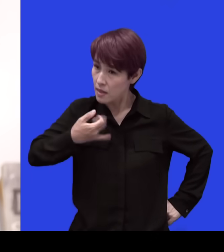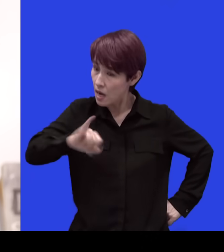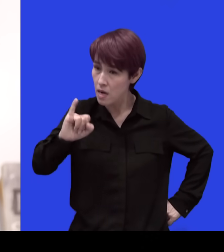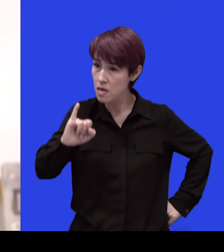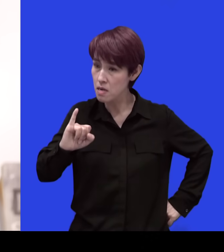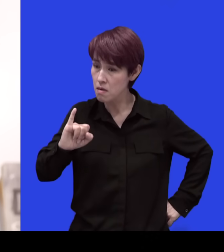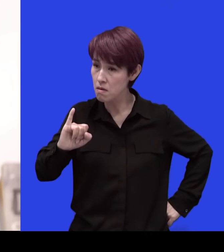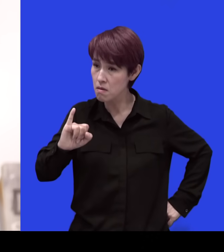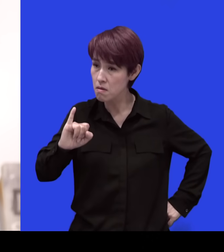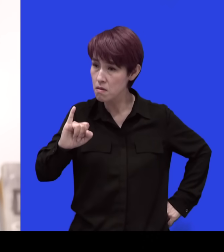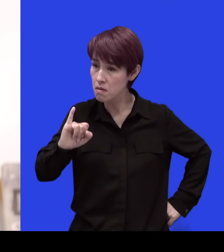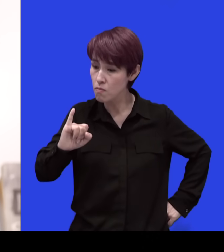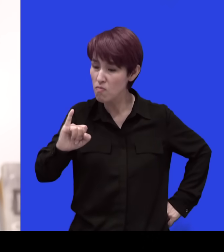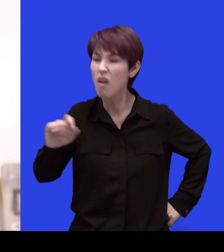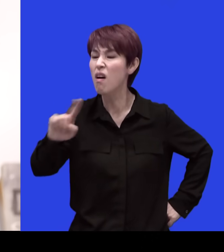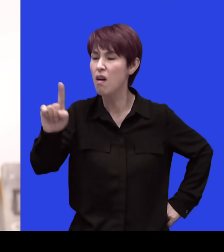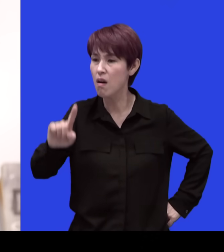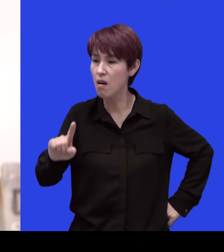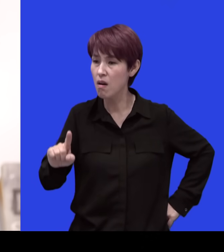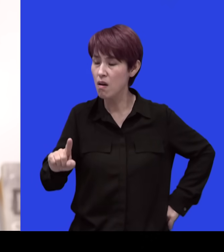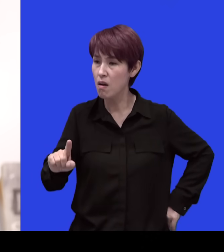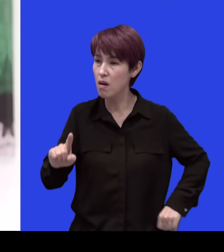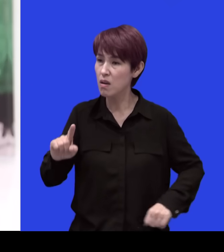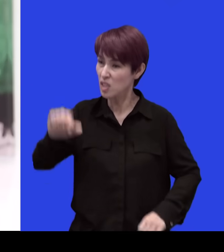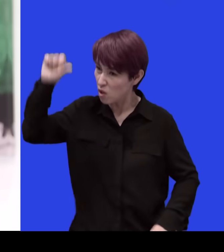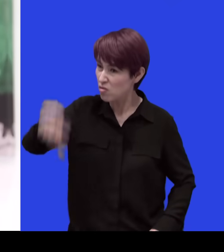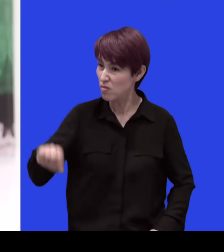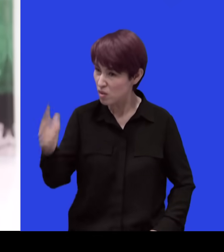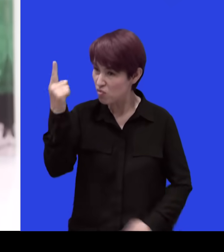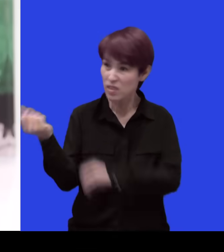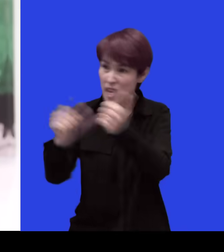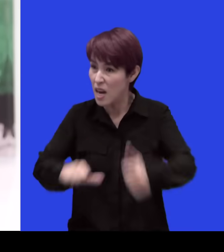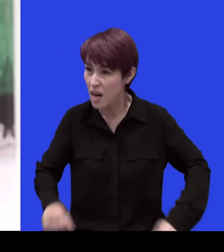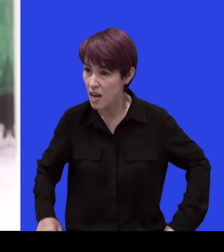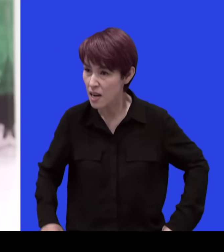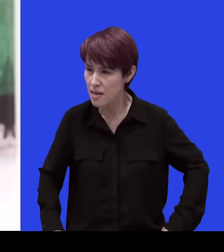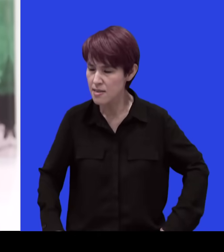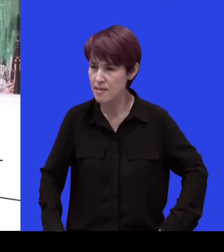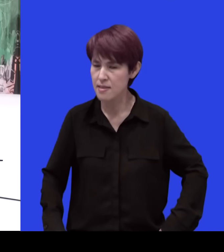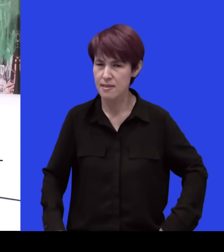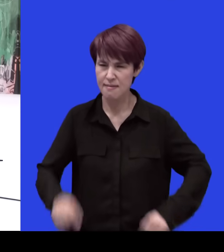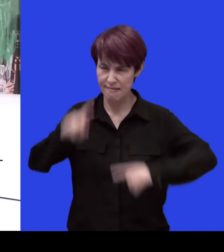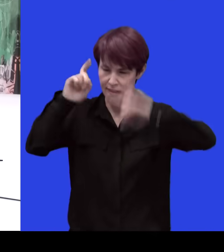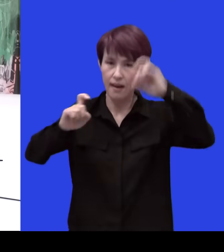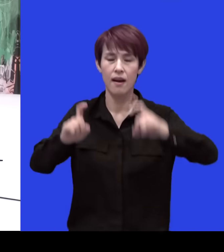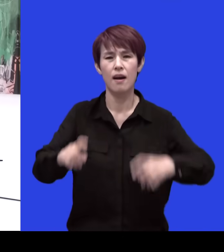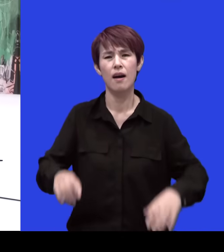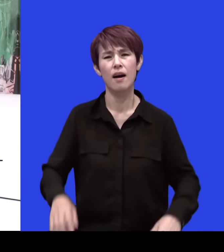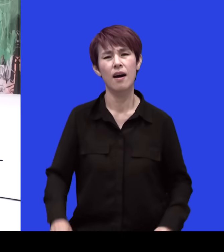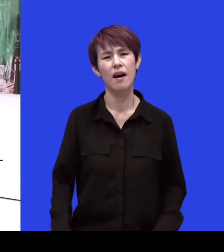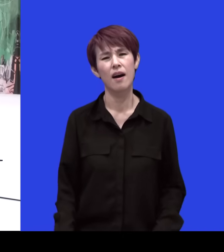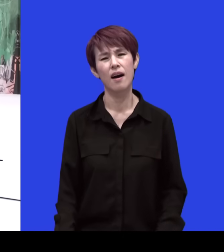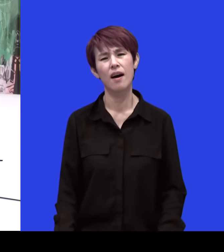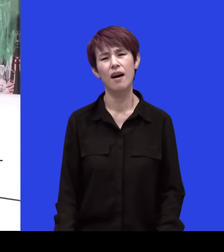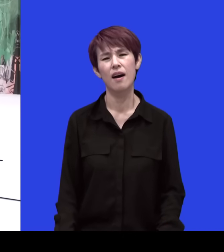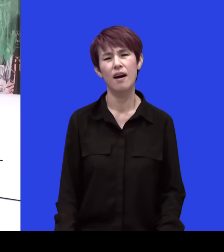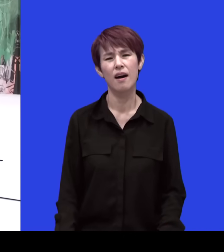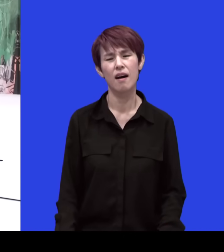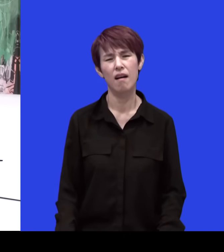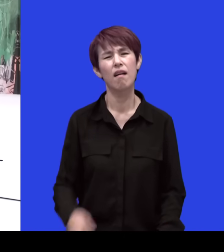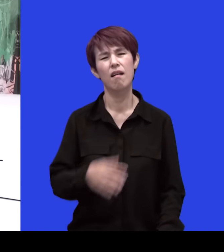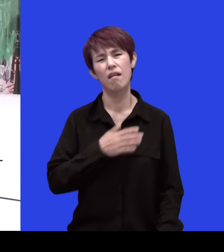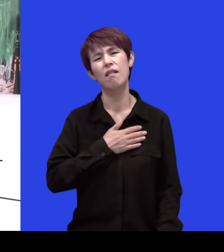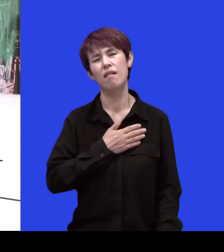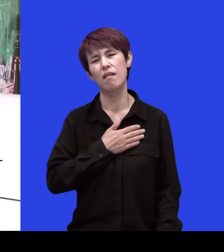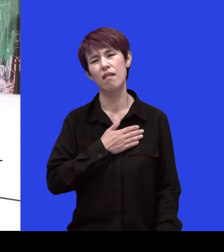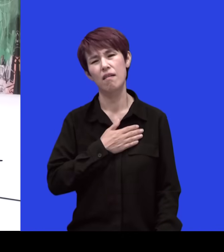딸은 뭐 저희 봐도 죽었어요? 그거 무슨 상관 있어? 그 상관 없는데 아니, 그 그거. 마음이 이해가 가요. 네.